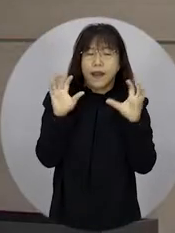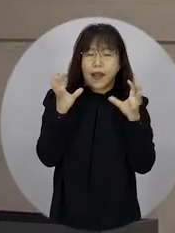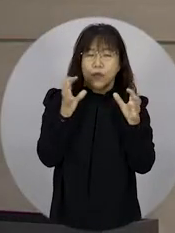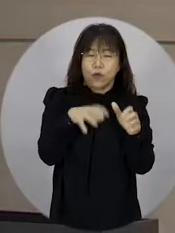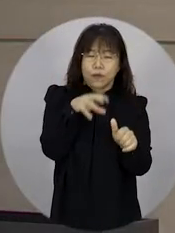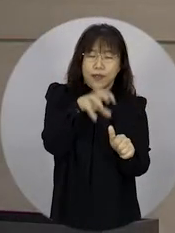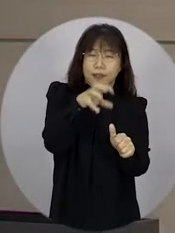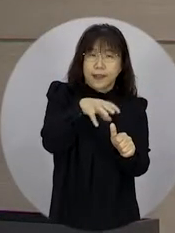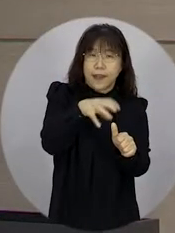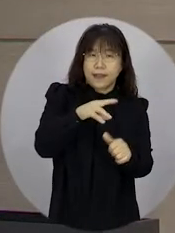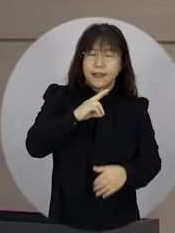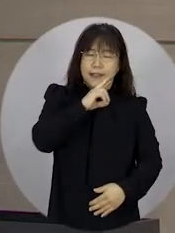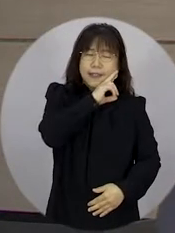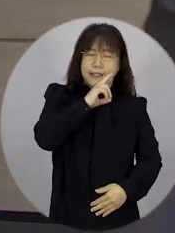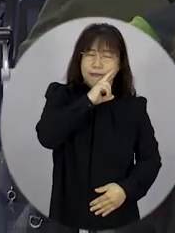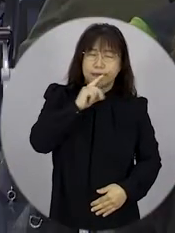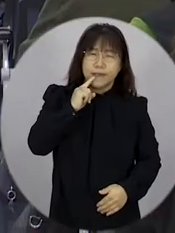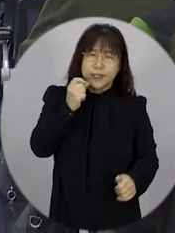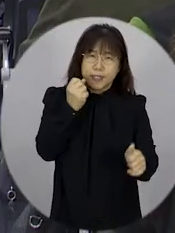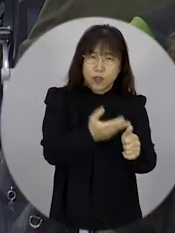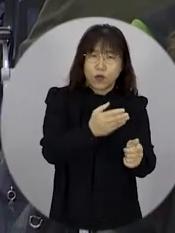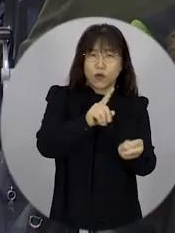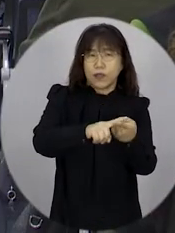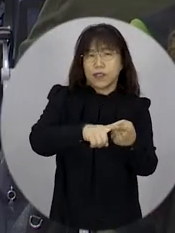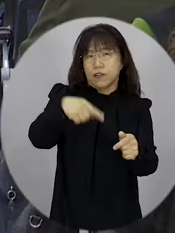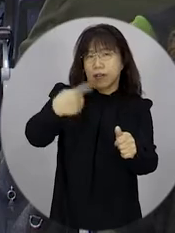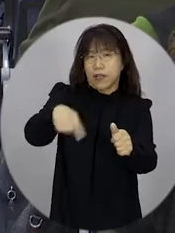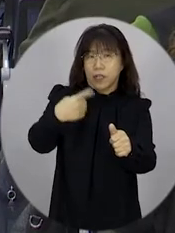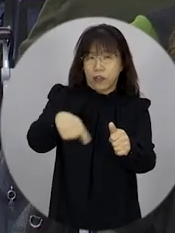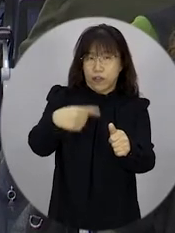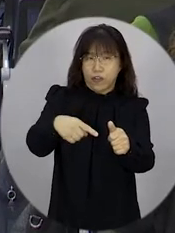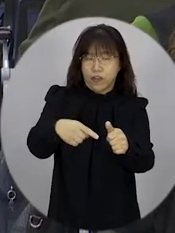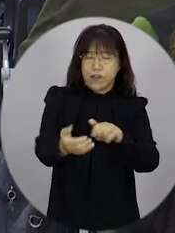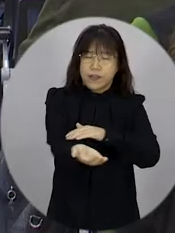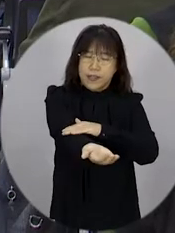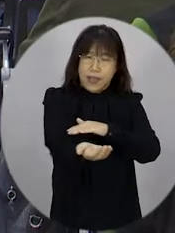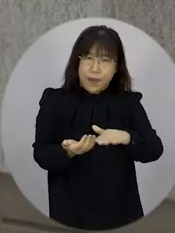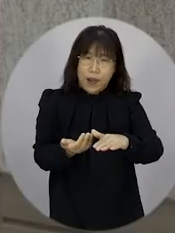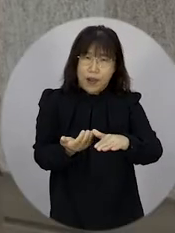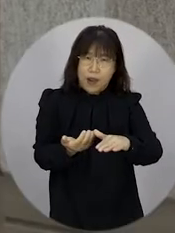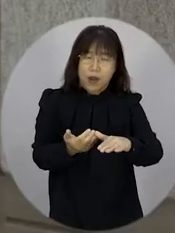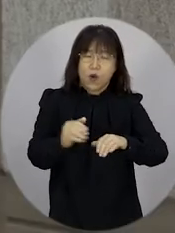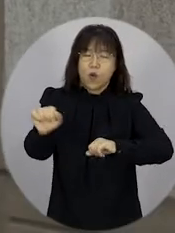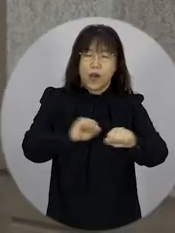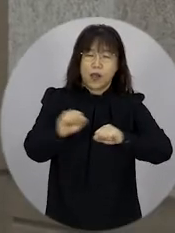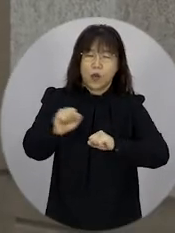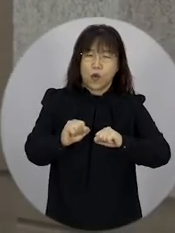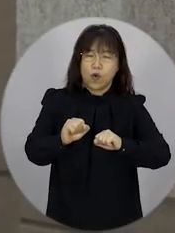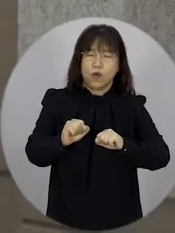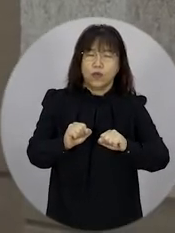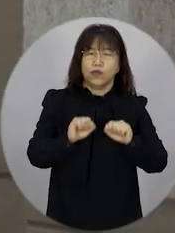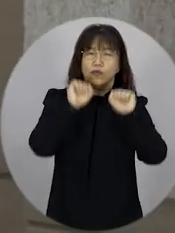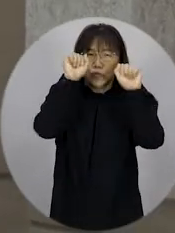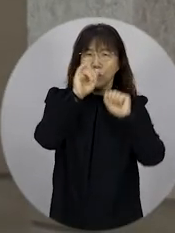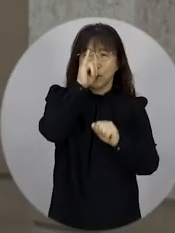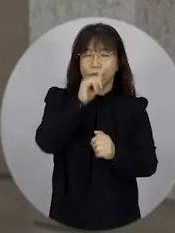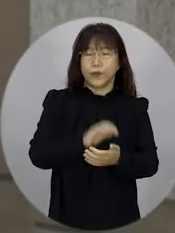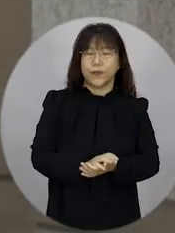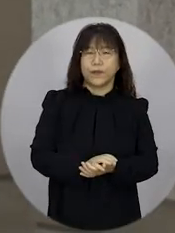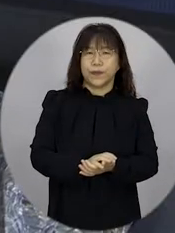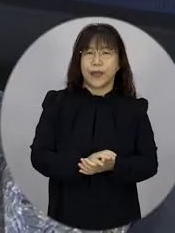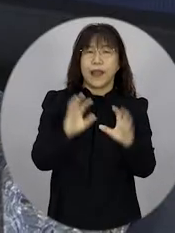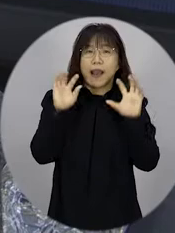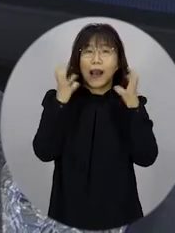의심 사례를 신고하고 분기 권역별 아동학대 예방 캠페인 활동들을 펼쳐나갈 예정입니다.